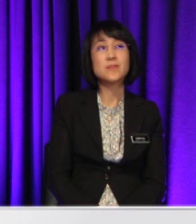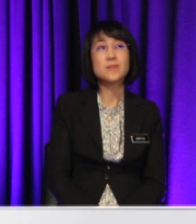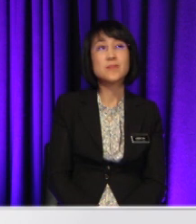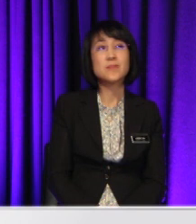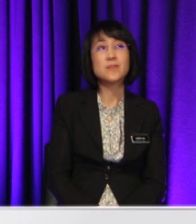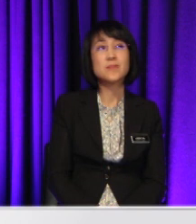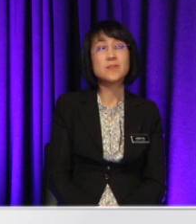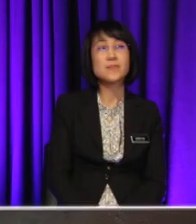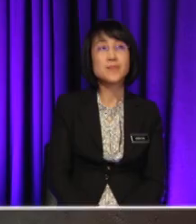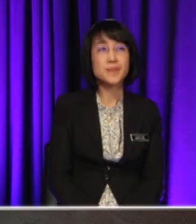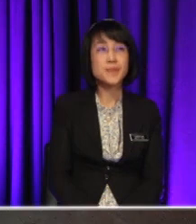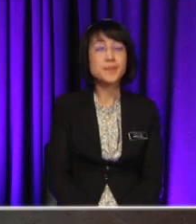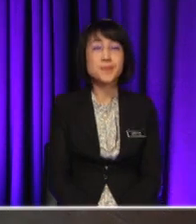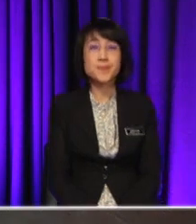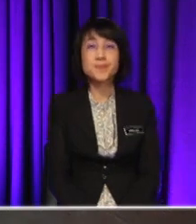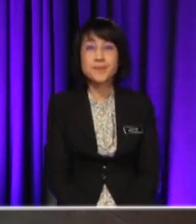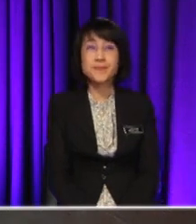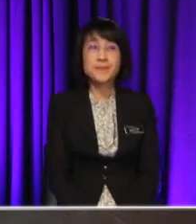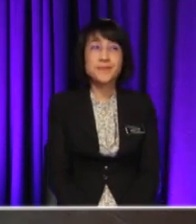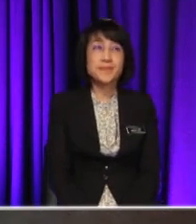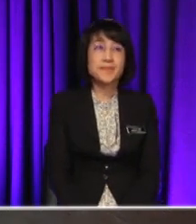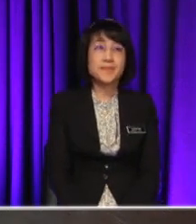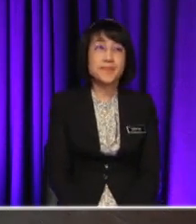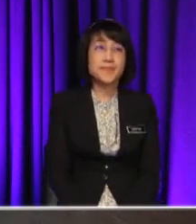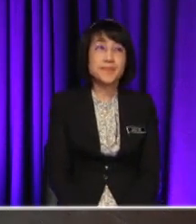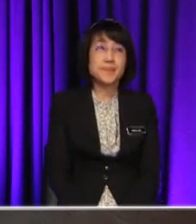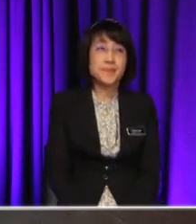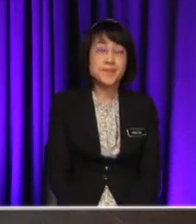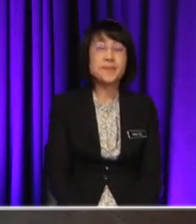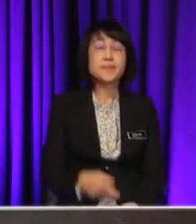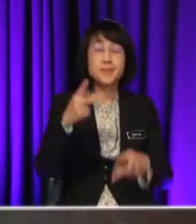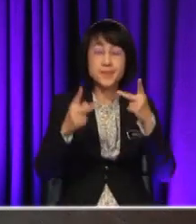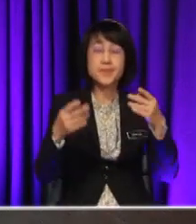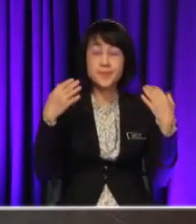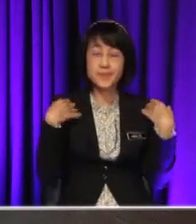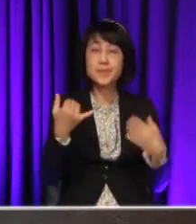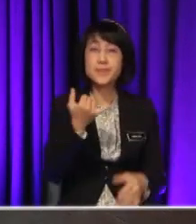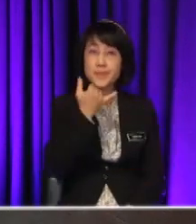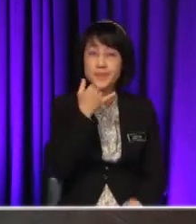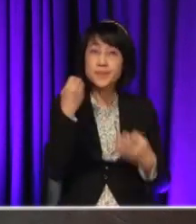panjang tapi saya yakin yang mereka kalau Adik ke siapa mereka